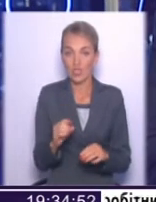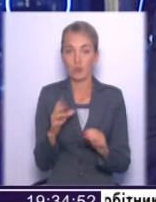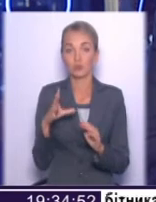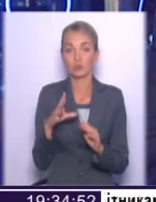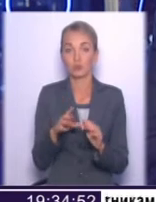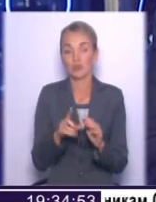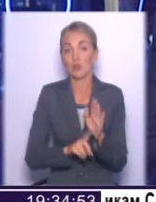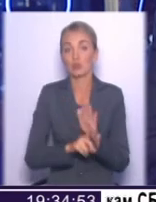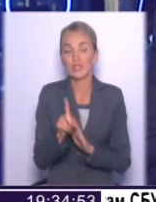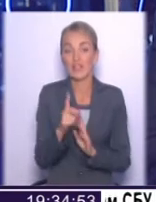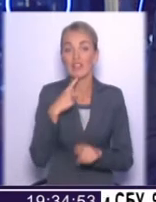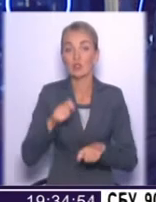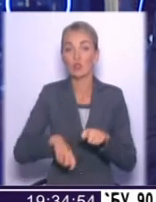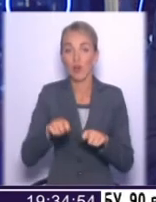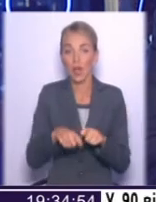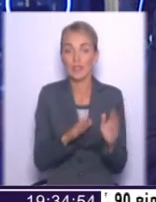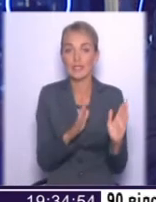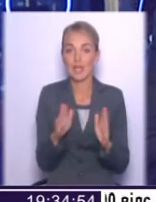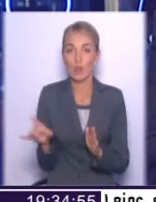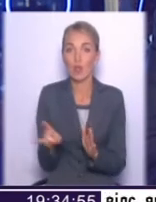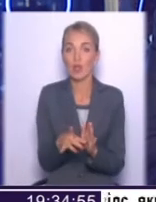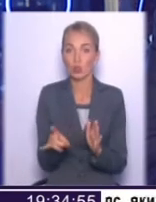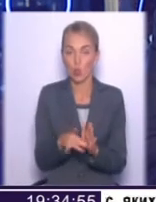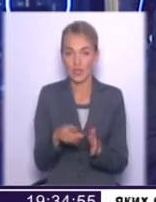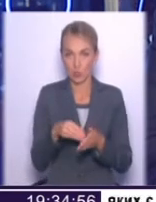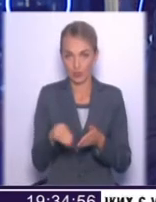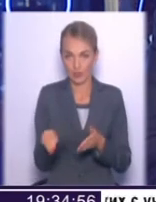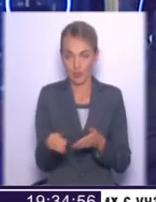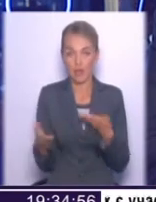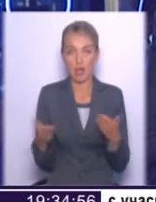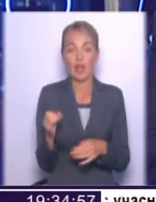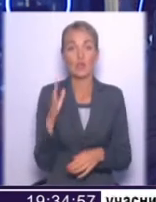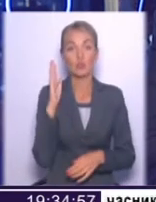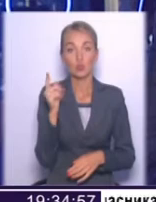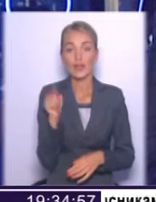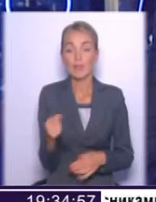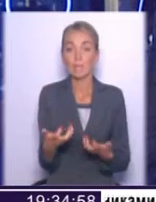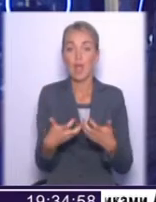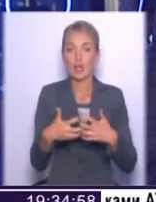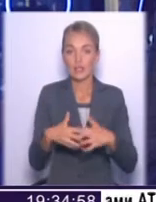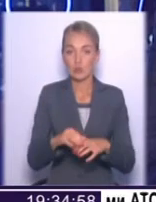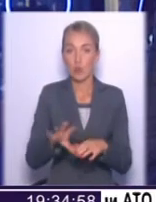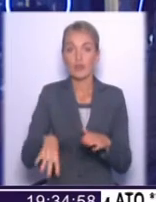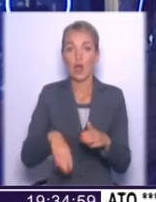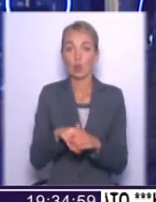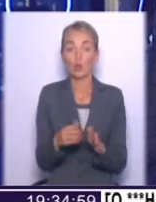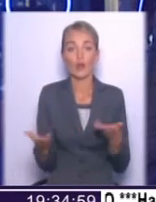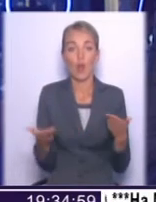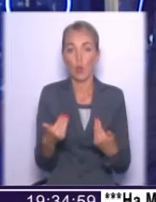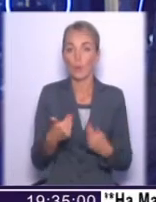тестування систему електронних закупівель, яка, власне, і буде тим механізмом, за рахунок якого ми